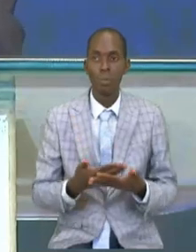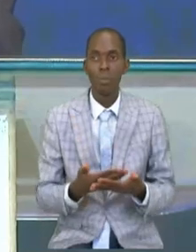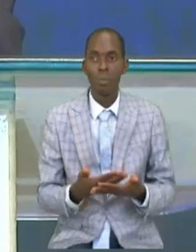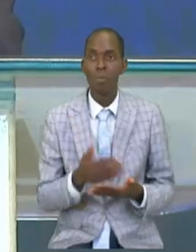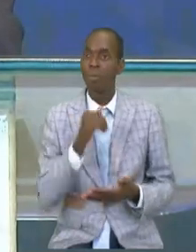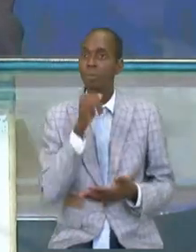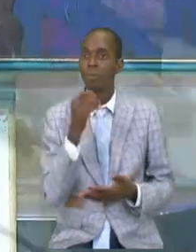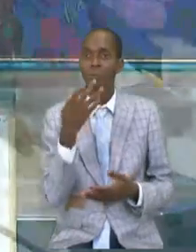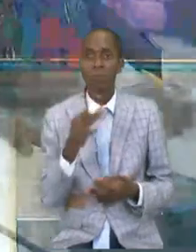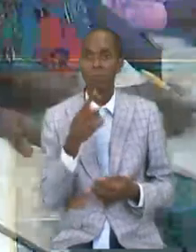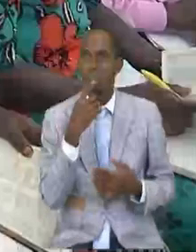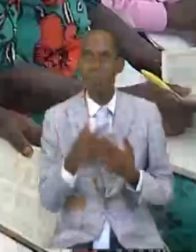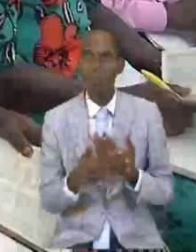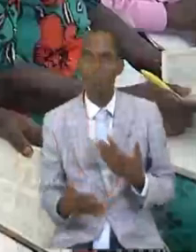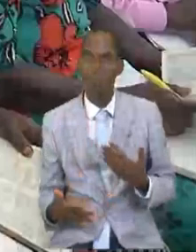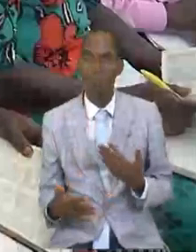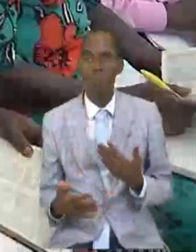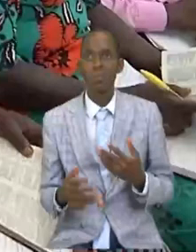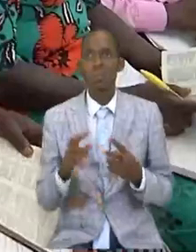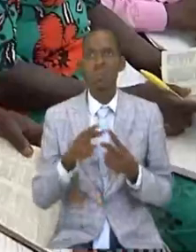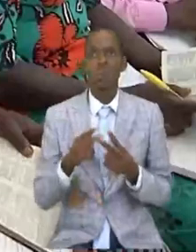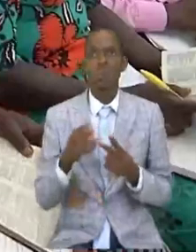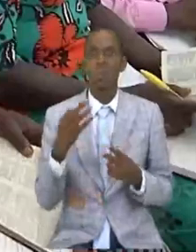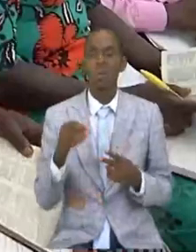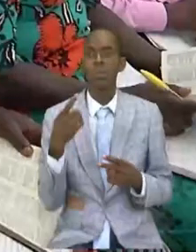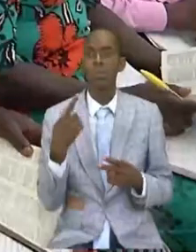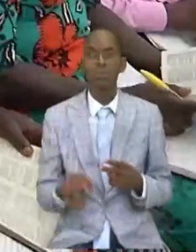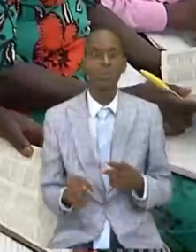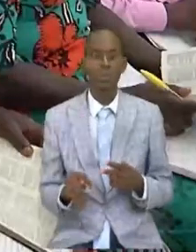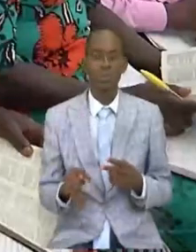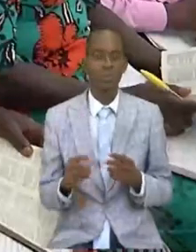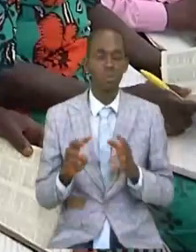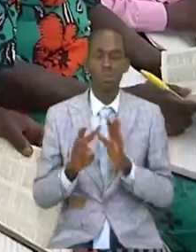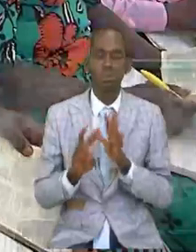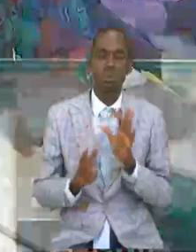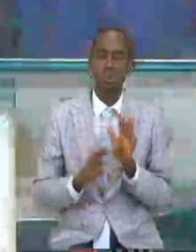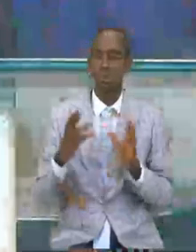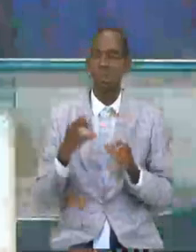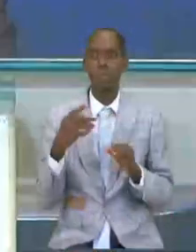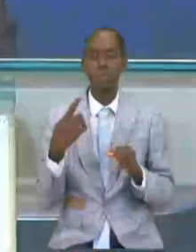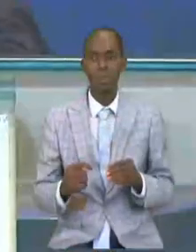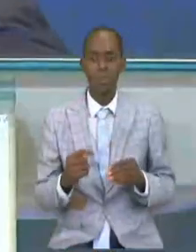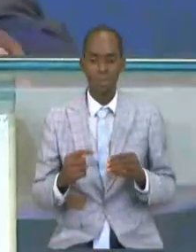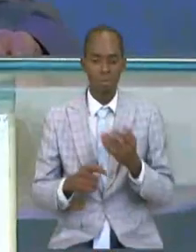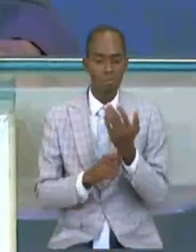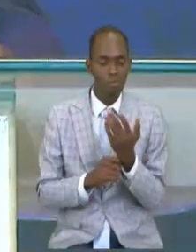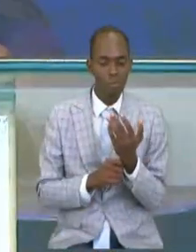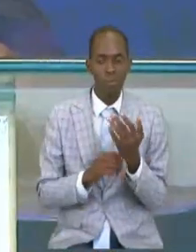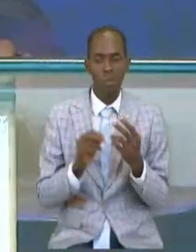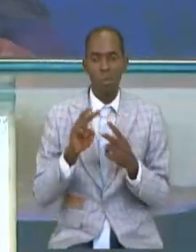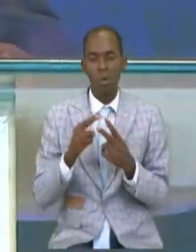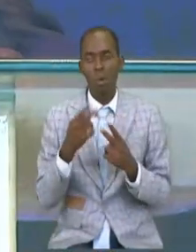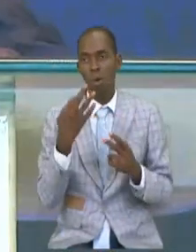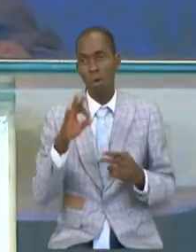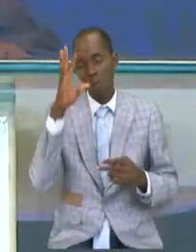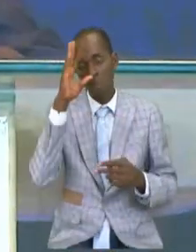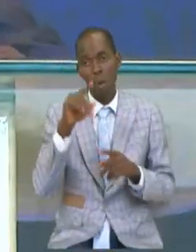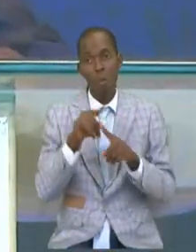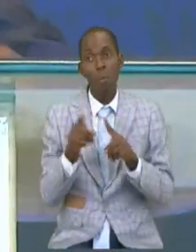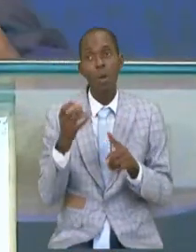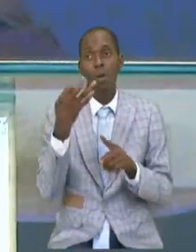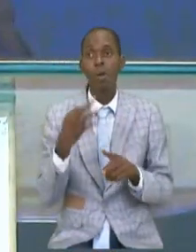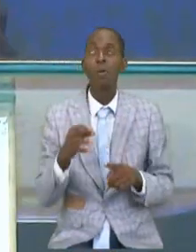Non du sang, ni de la volonté de la chair, ni de la volonté de l'homme, mais